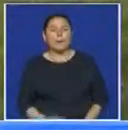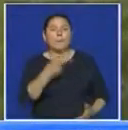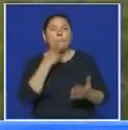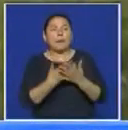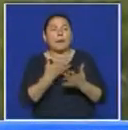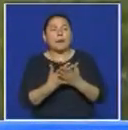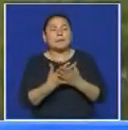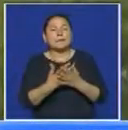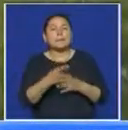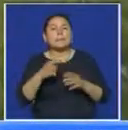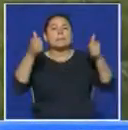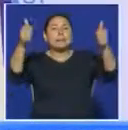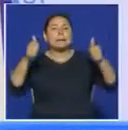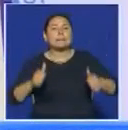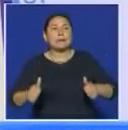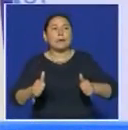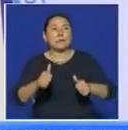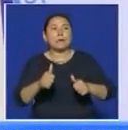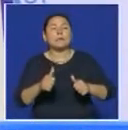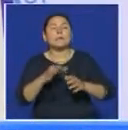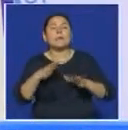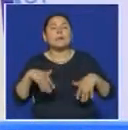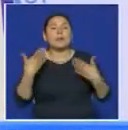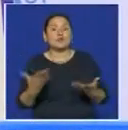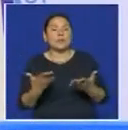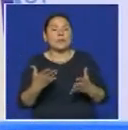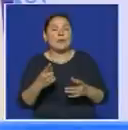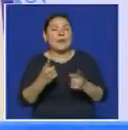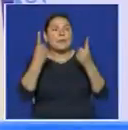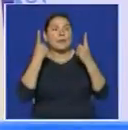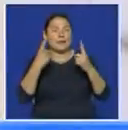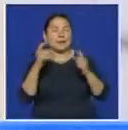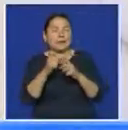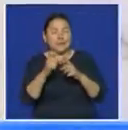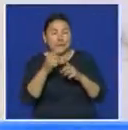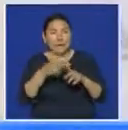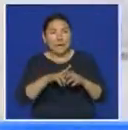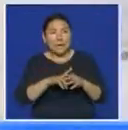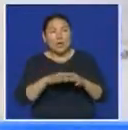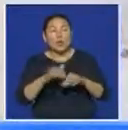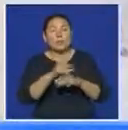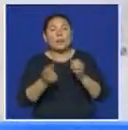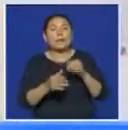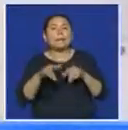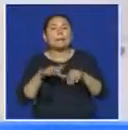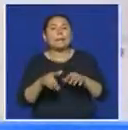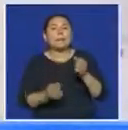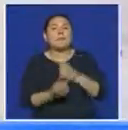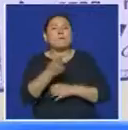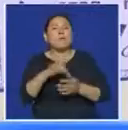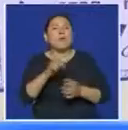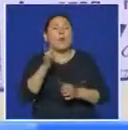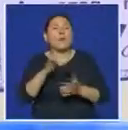Мотивирующие информационные стенды с крылатыми фразами и выражениями великих людей, призывающих к сотворению добрых дел, появились по всему городу.